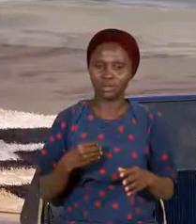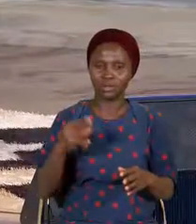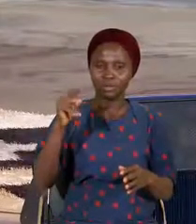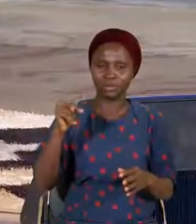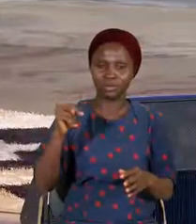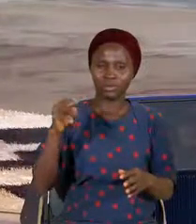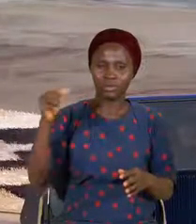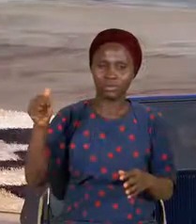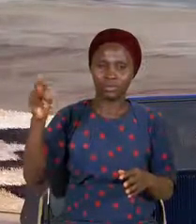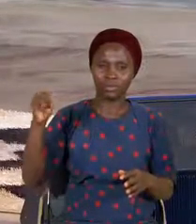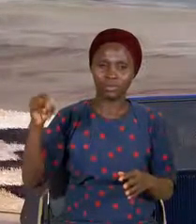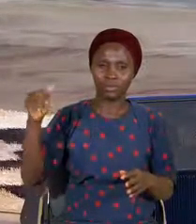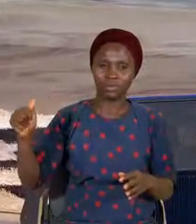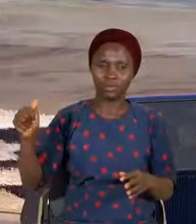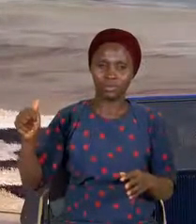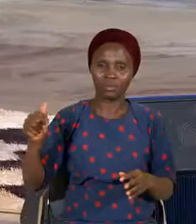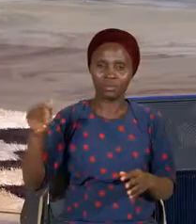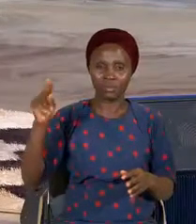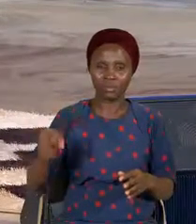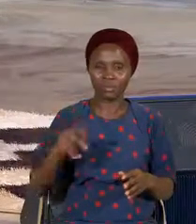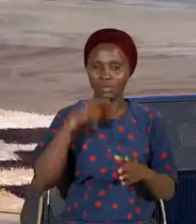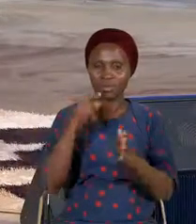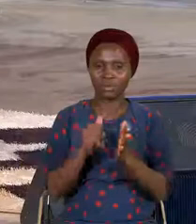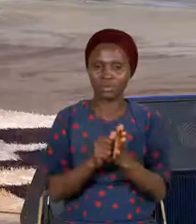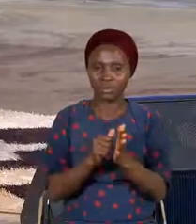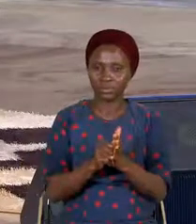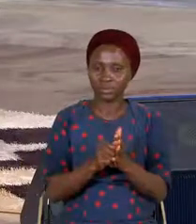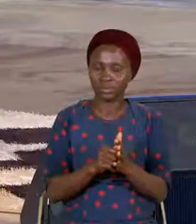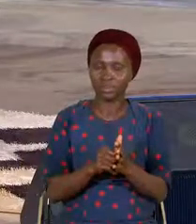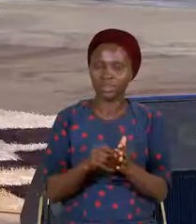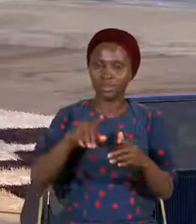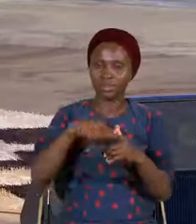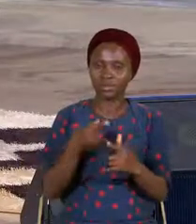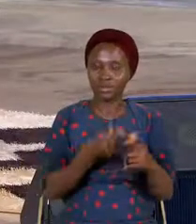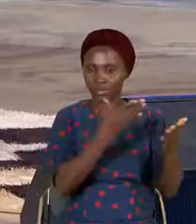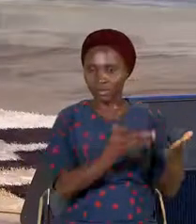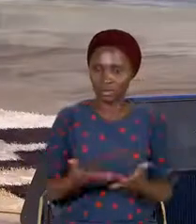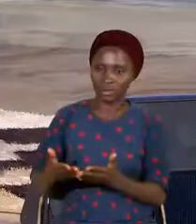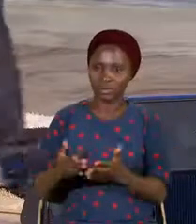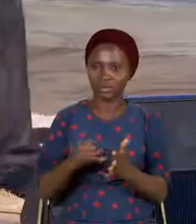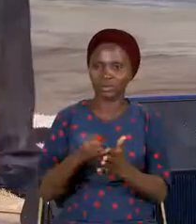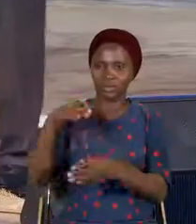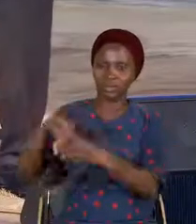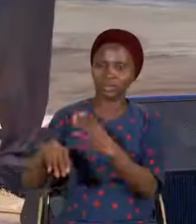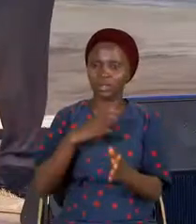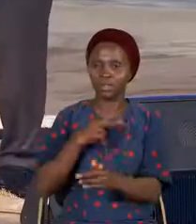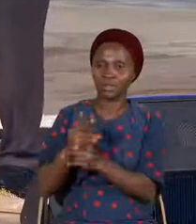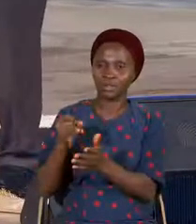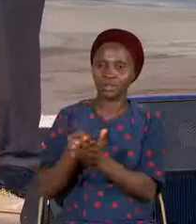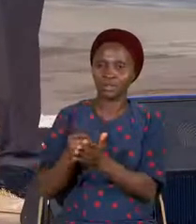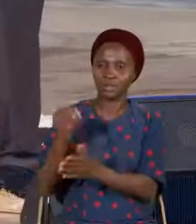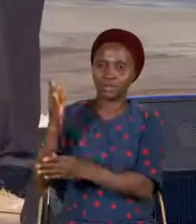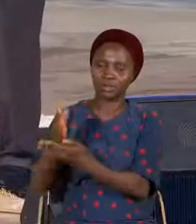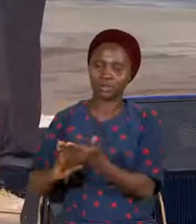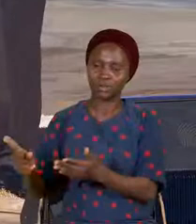cinq habits de rechange. » Et Naaman a accepté, il lui a donné en plus. Et il a pris cela, il est allé cacher cela.